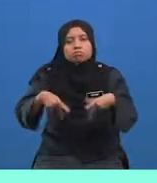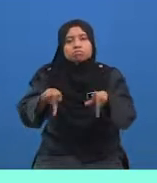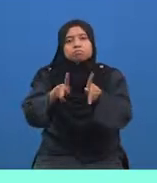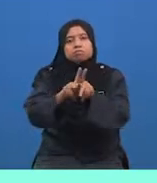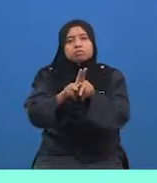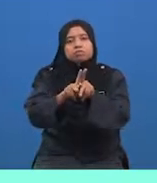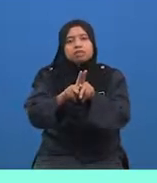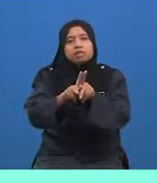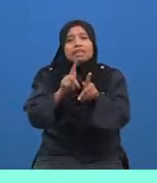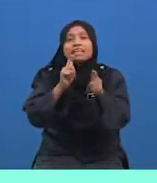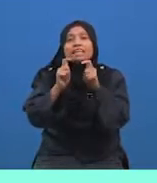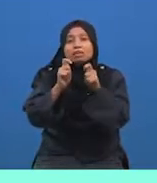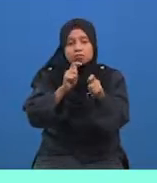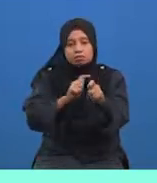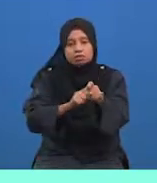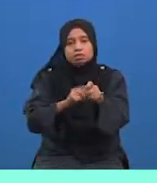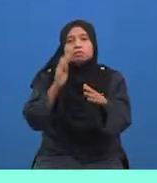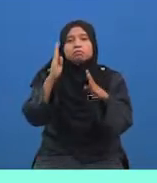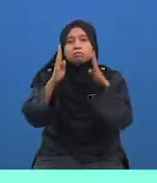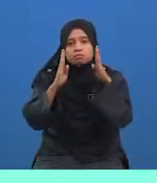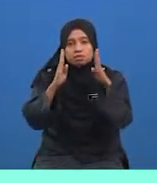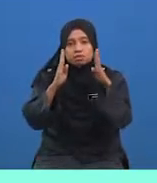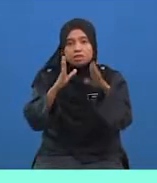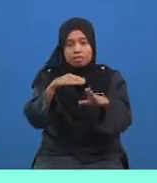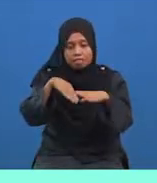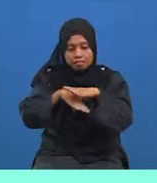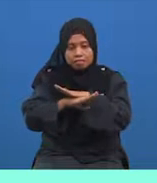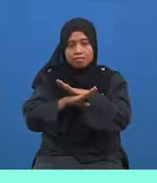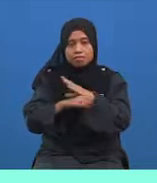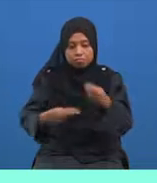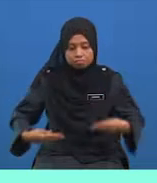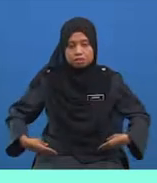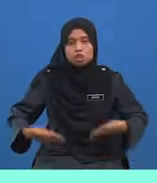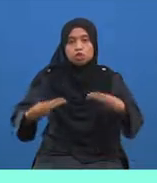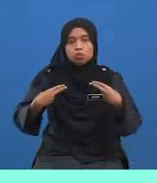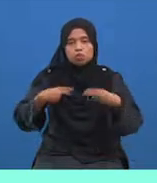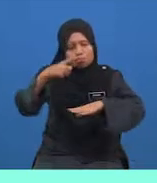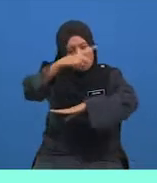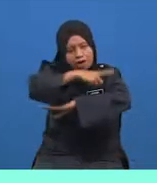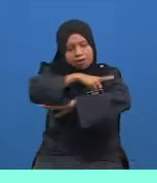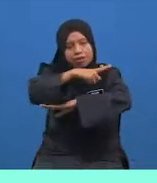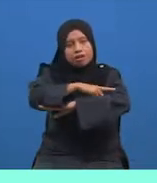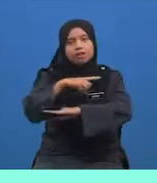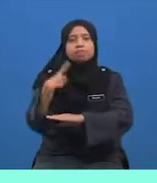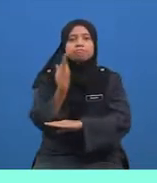kepentingan telekomunikasi ini dalam kehidupan seharian kita,